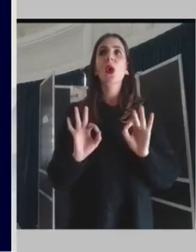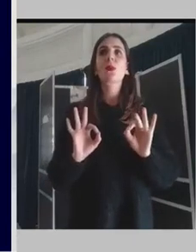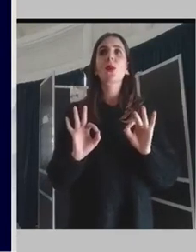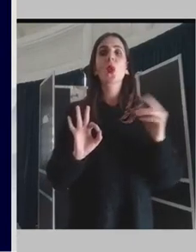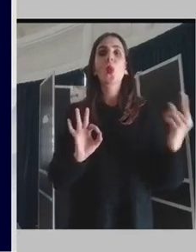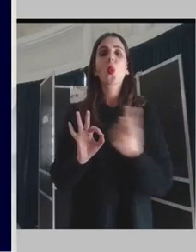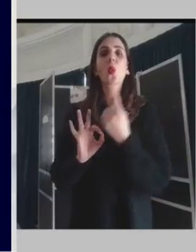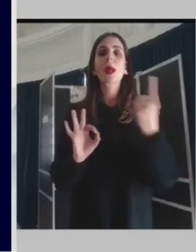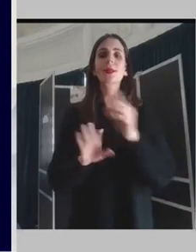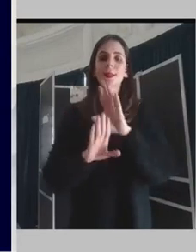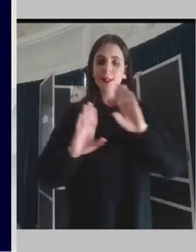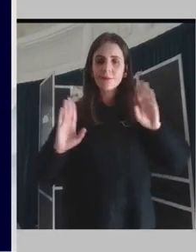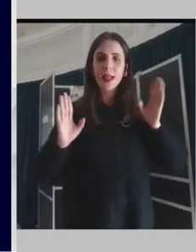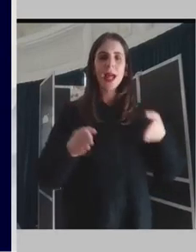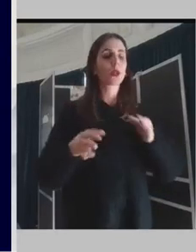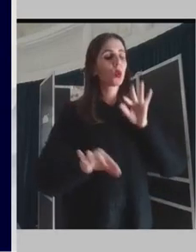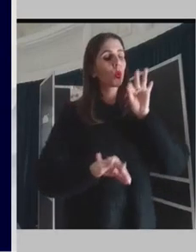merita attenzione.